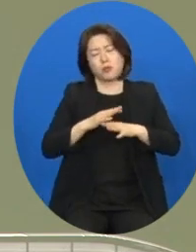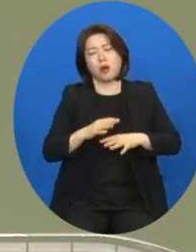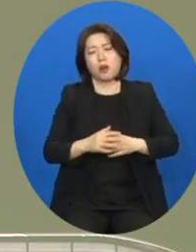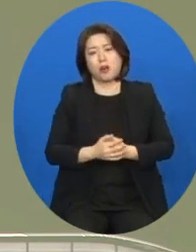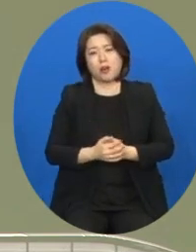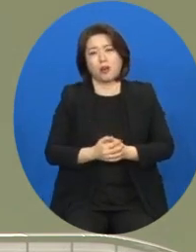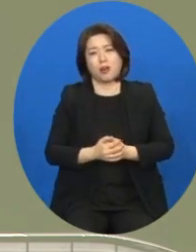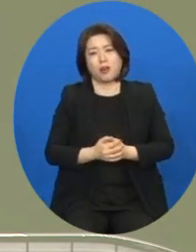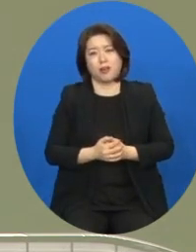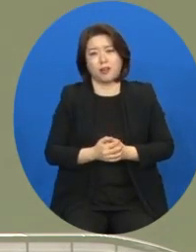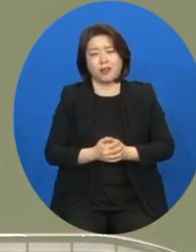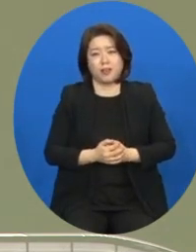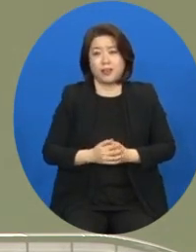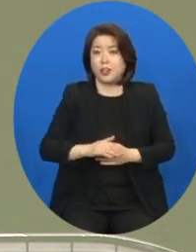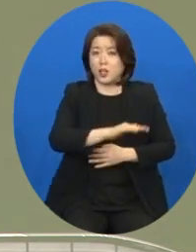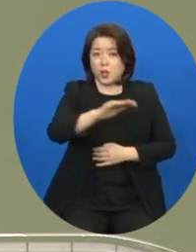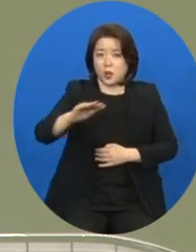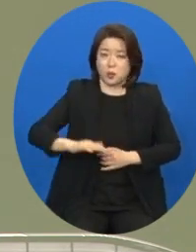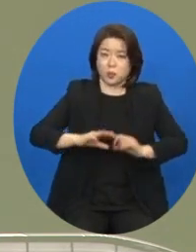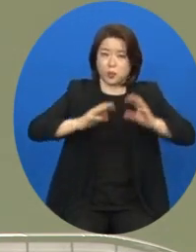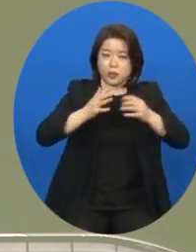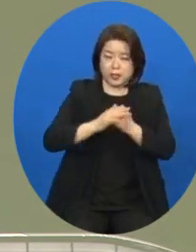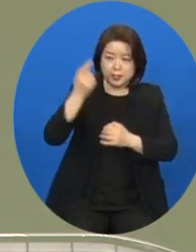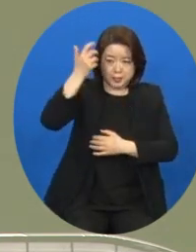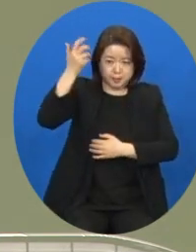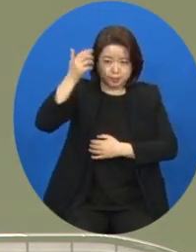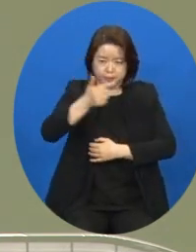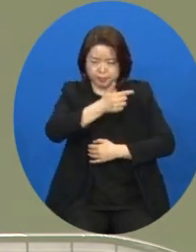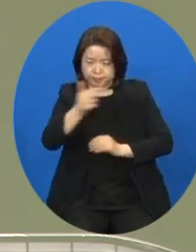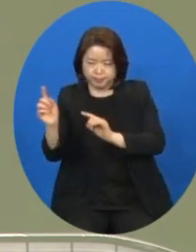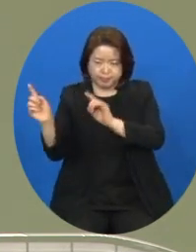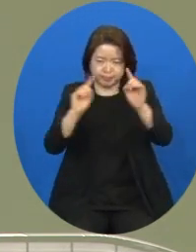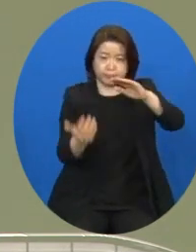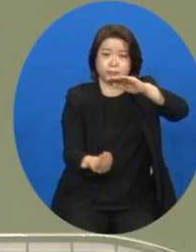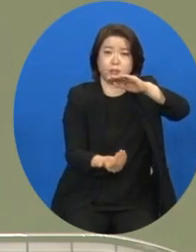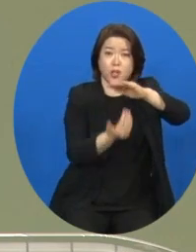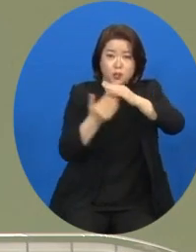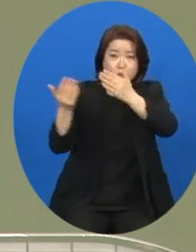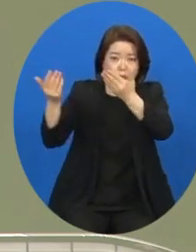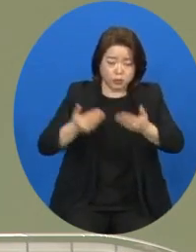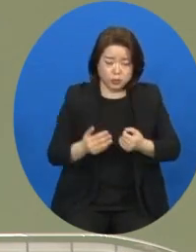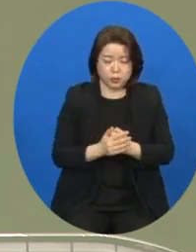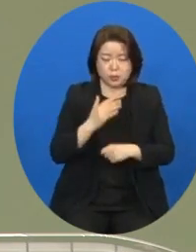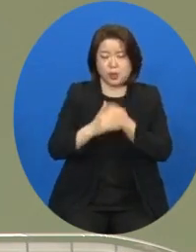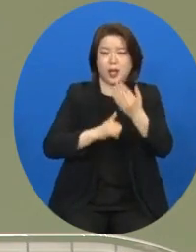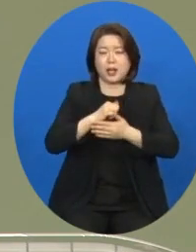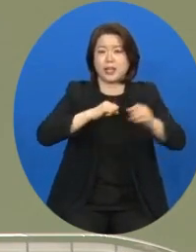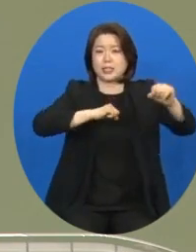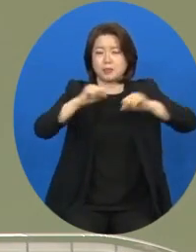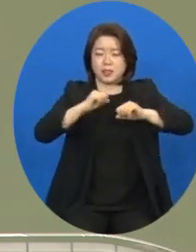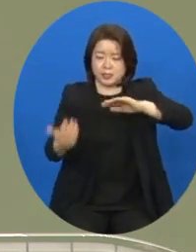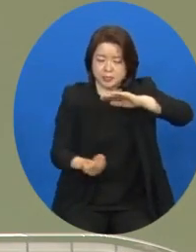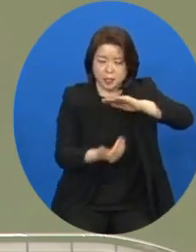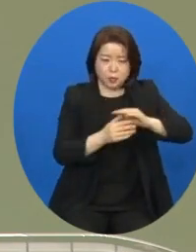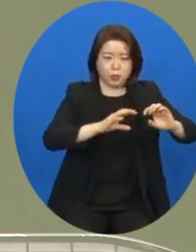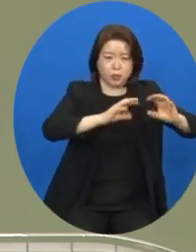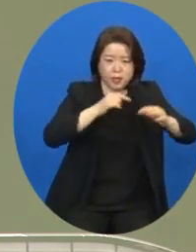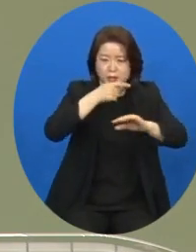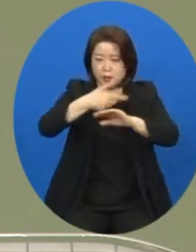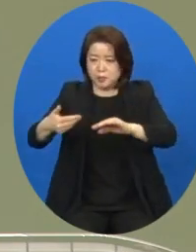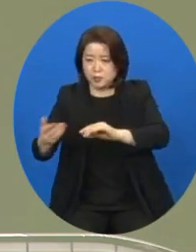몰라요. 우리나라의 영적인 각성을 이루고 하나님의 역사를 이루어 나라와 민족을